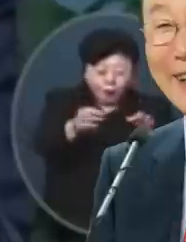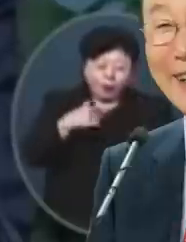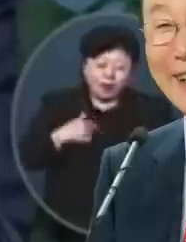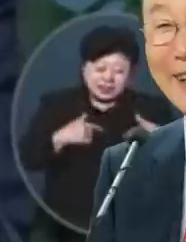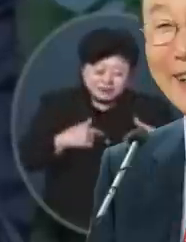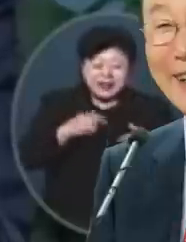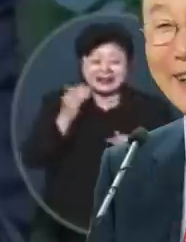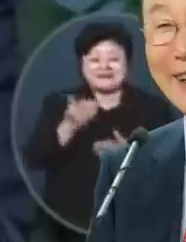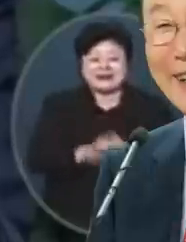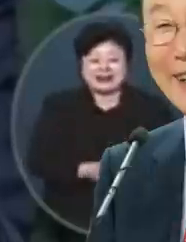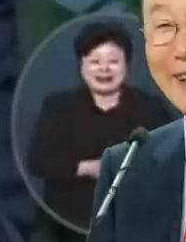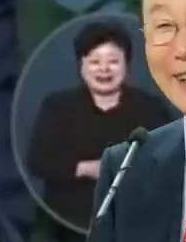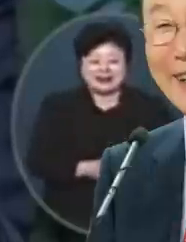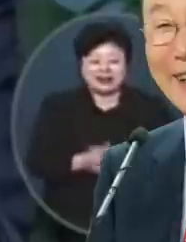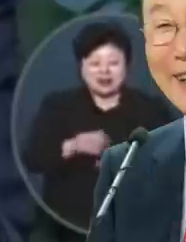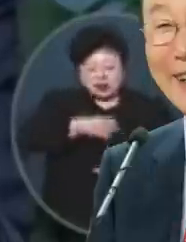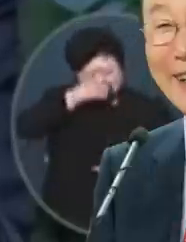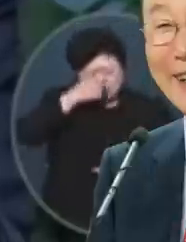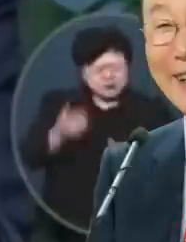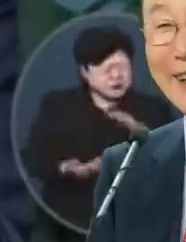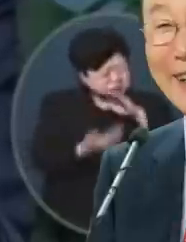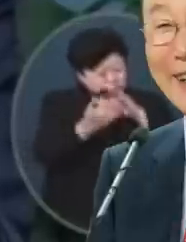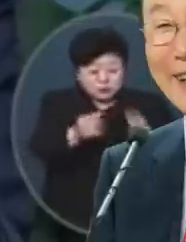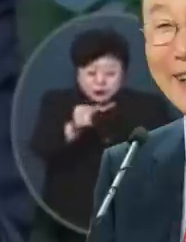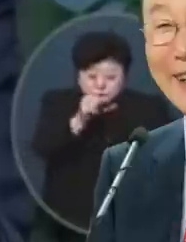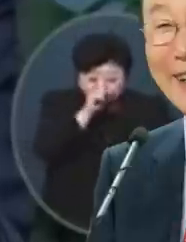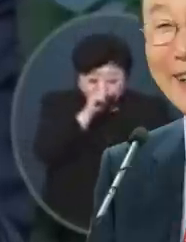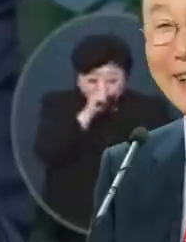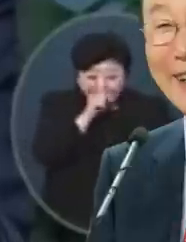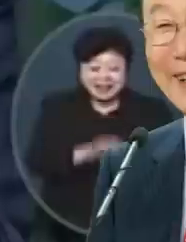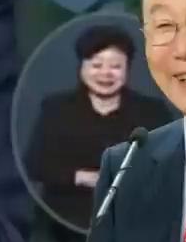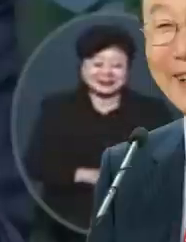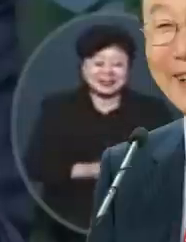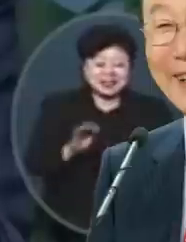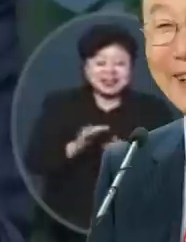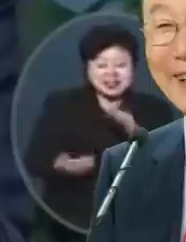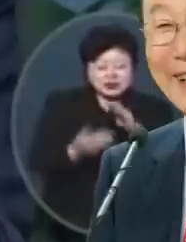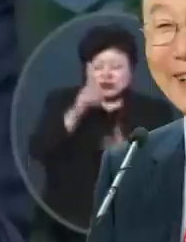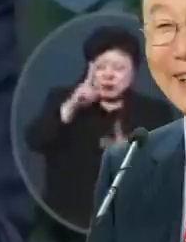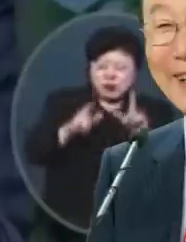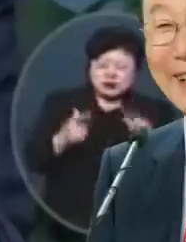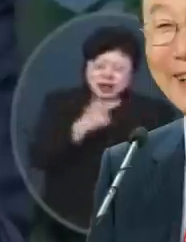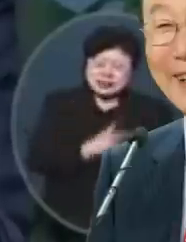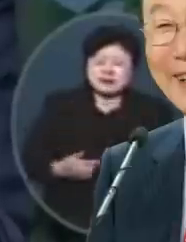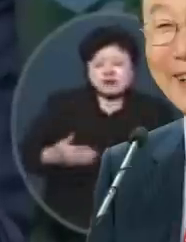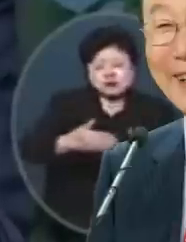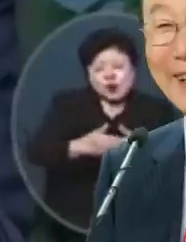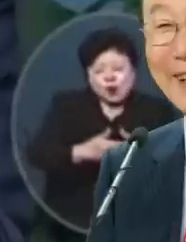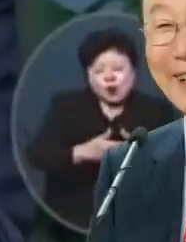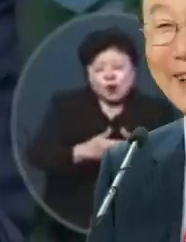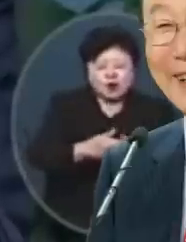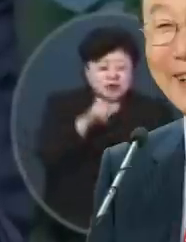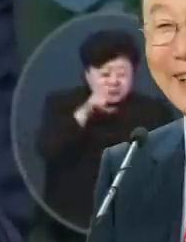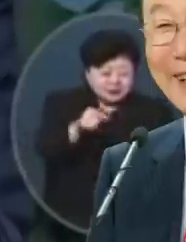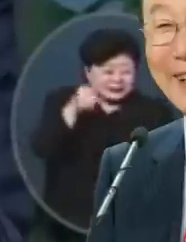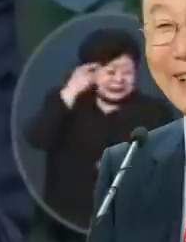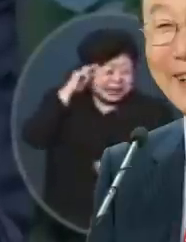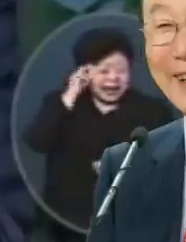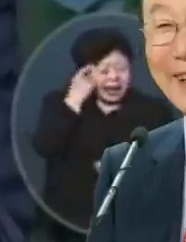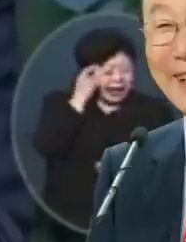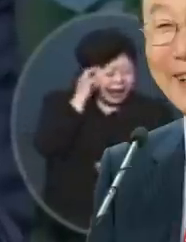기뻐하는 것입니다. 꿈이 이루어지면 얼마나 좋습니까? 그 이루어진 모습을 가슴에 품고 그것을